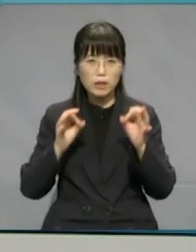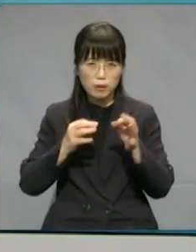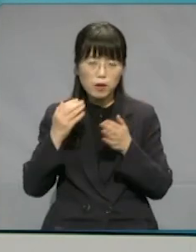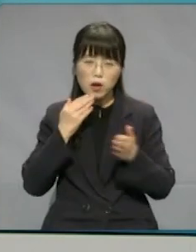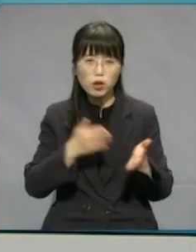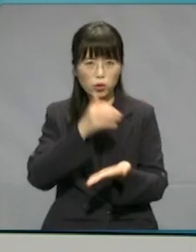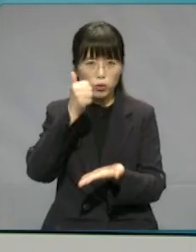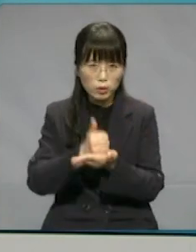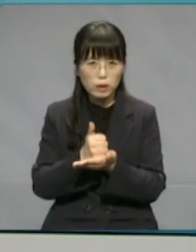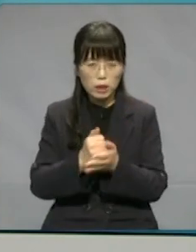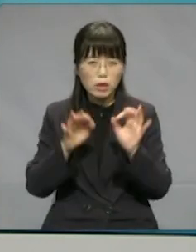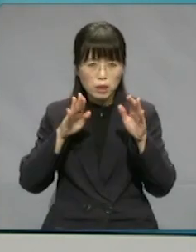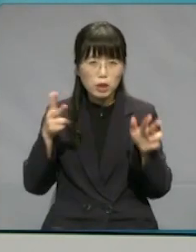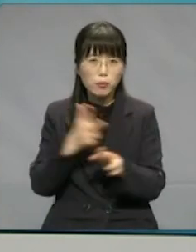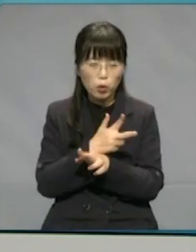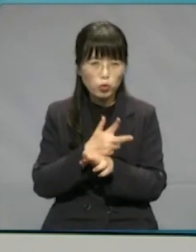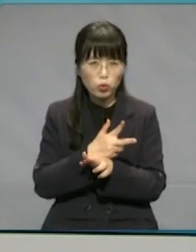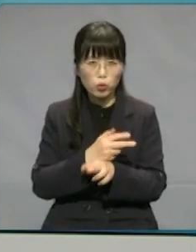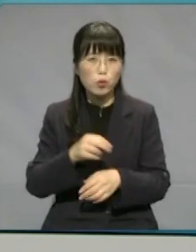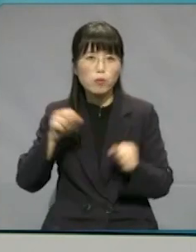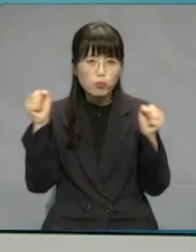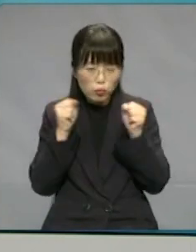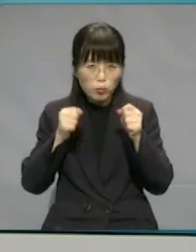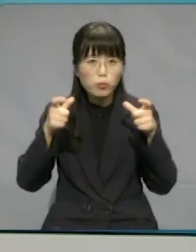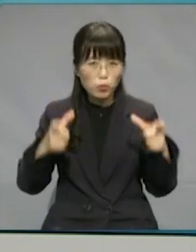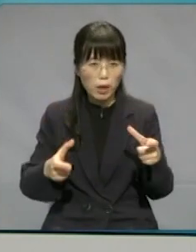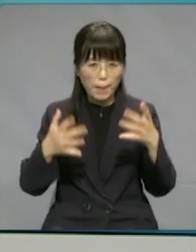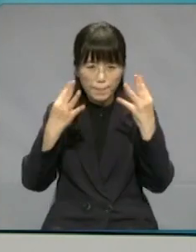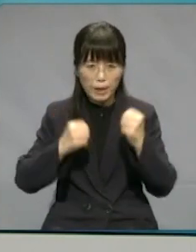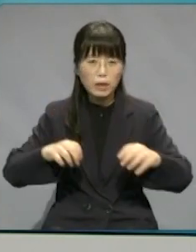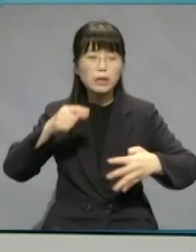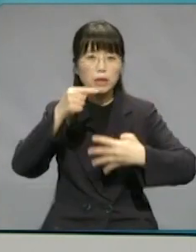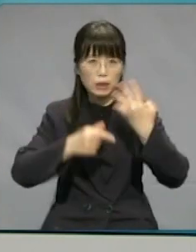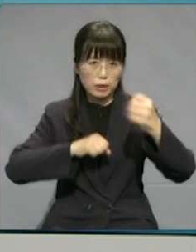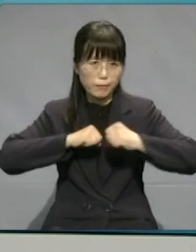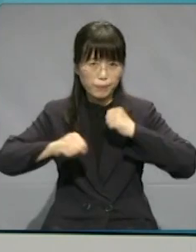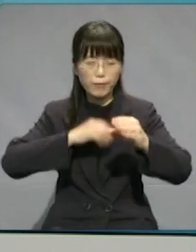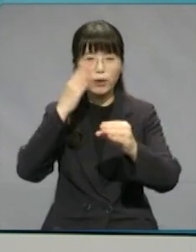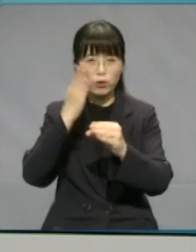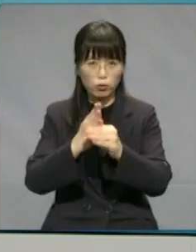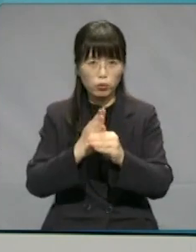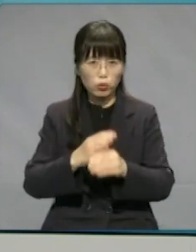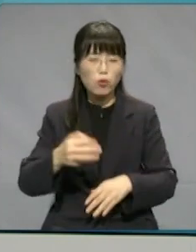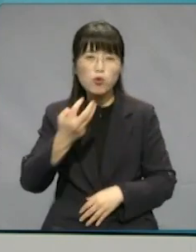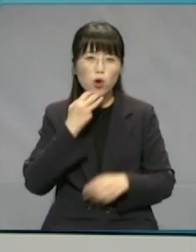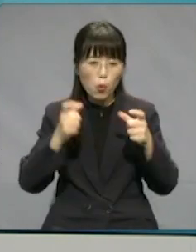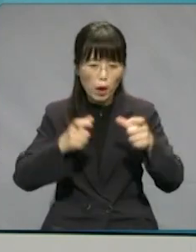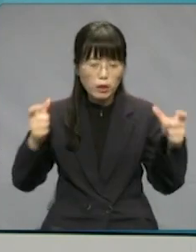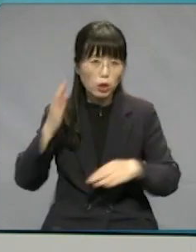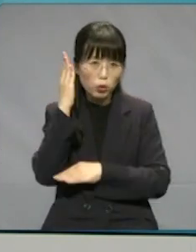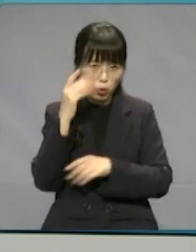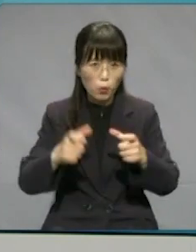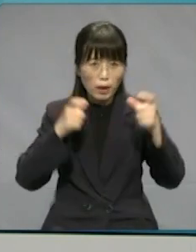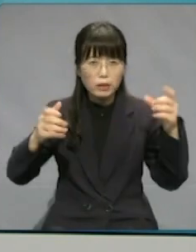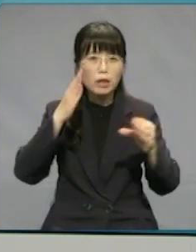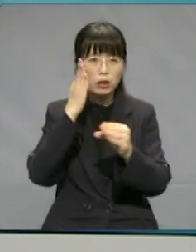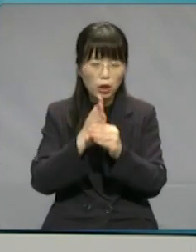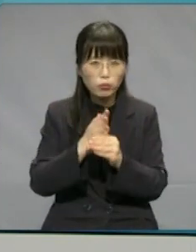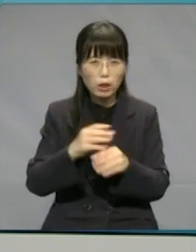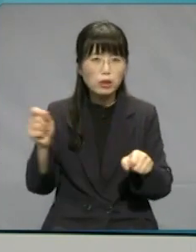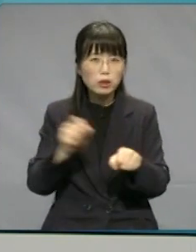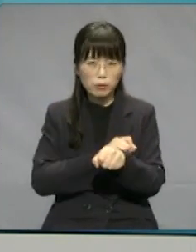김동연 경기도지사가 이번 주 유독 북부에서 많은 일정을 소화합니다. 서울 확장론이 확산하는 가운데